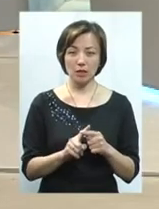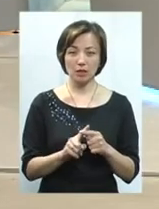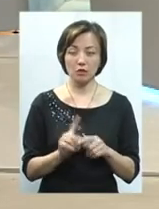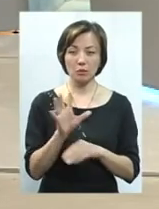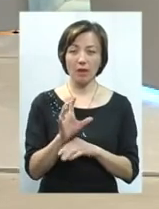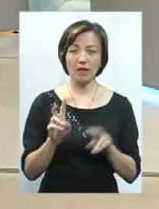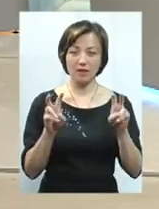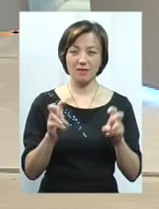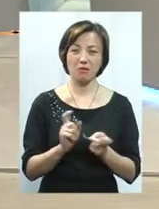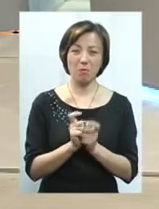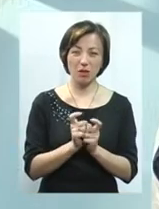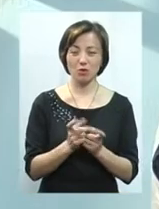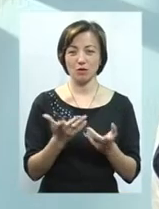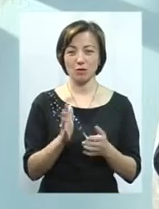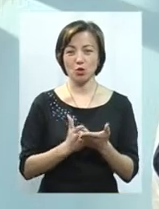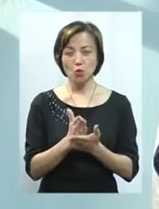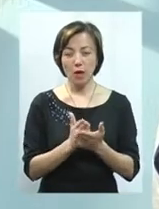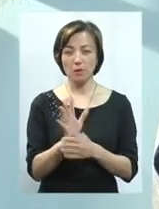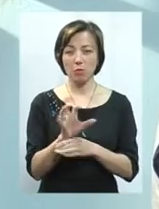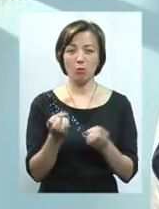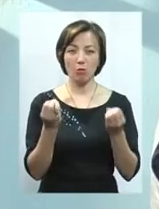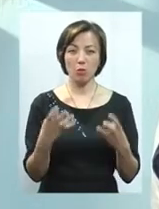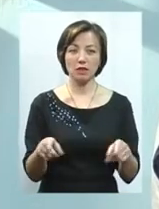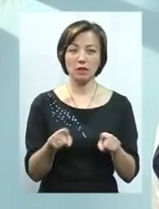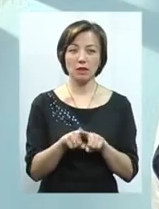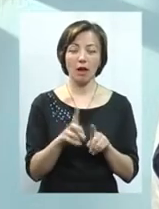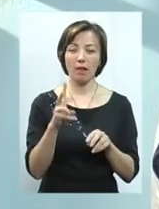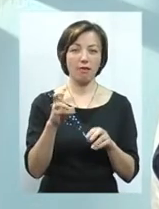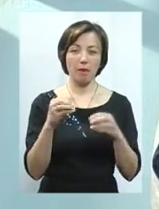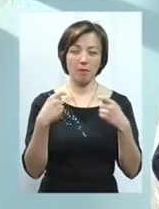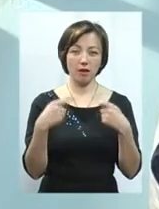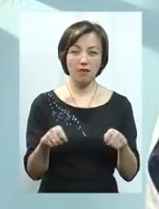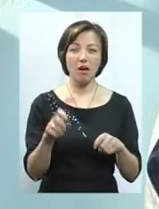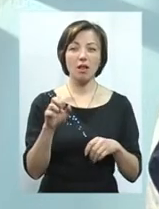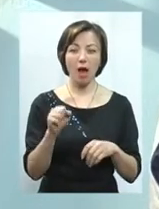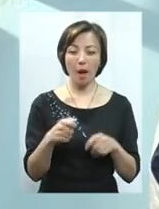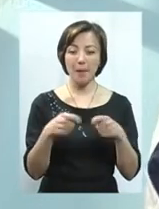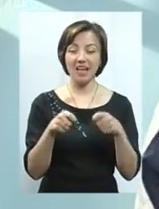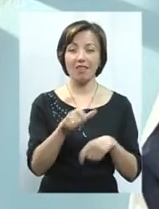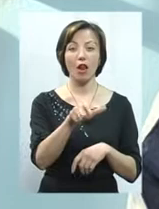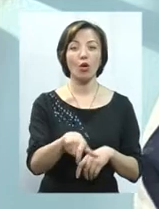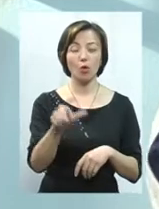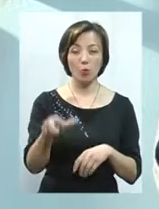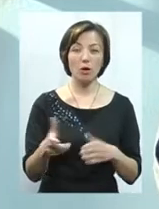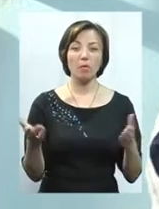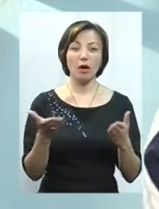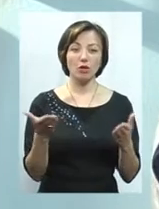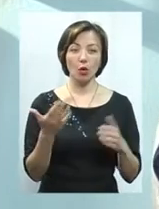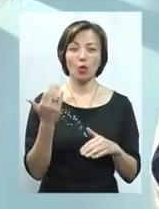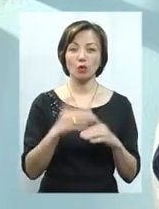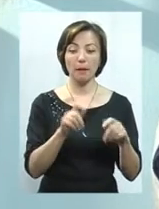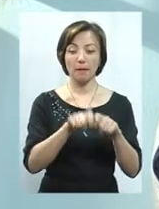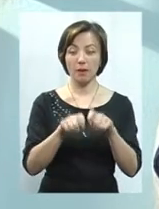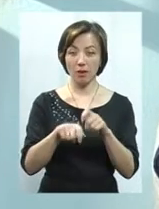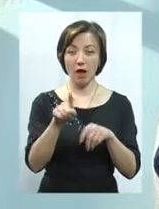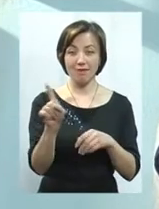называют бойцовскими, но и служебных собак, просто так не продавать, а продавать тем людям, которые прошли проверку, что